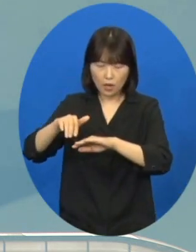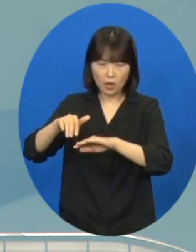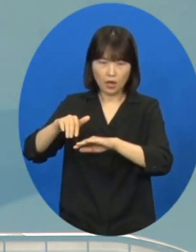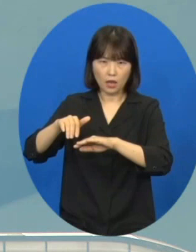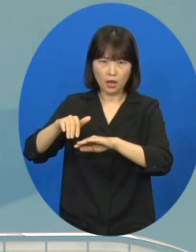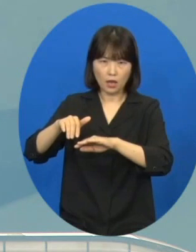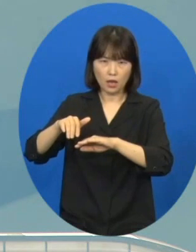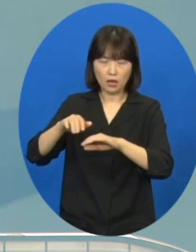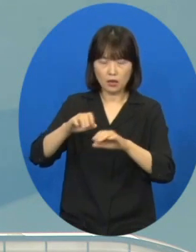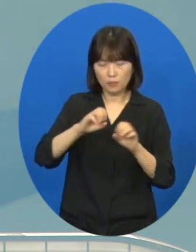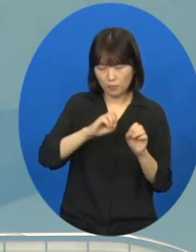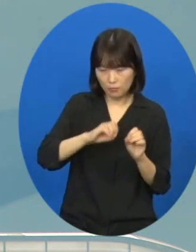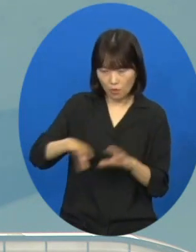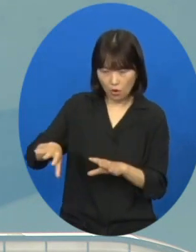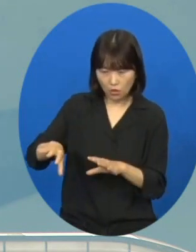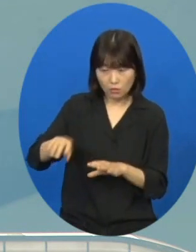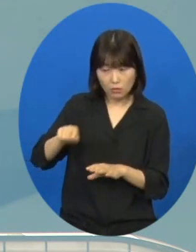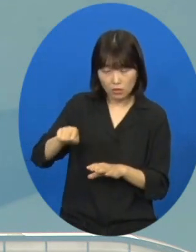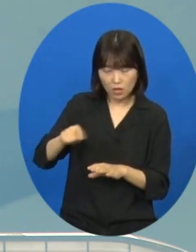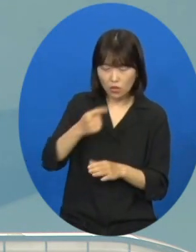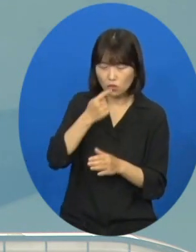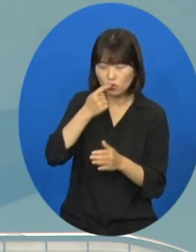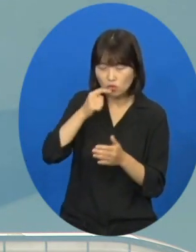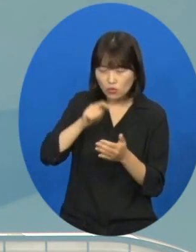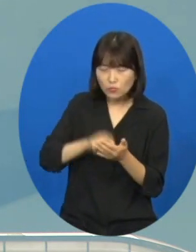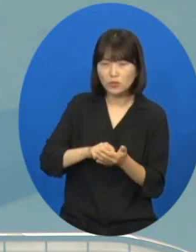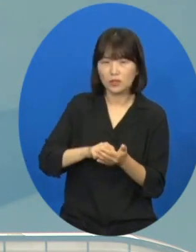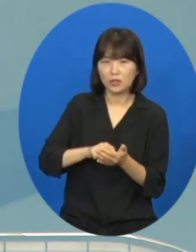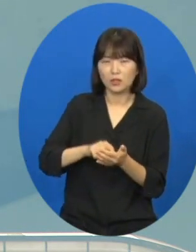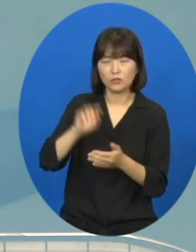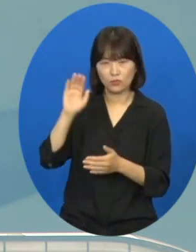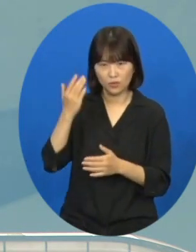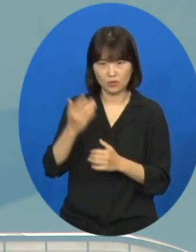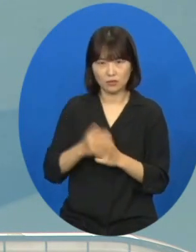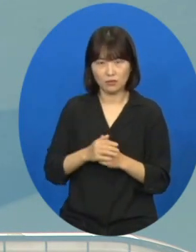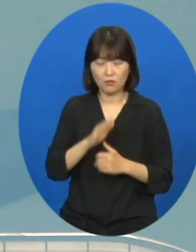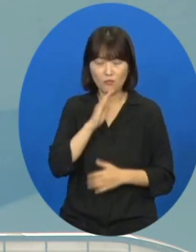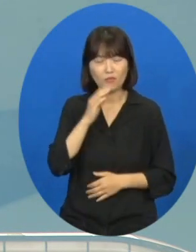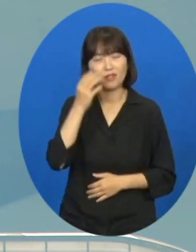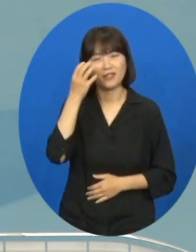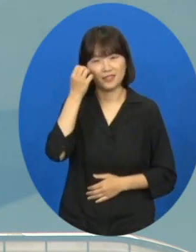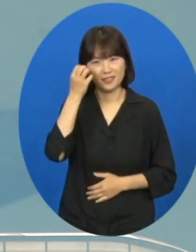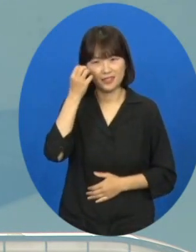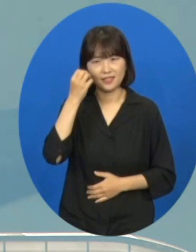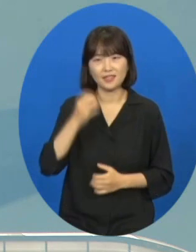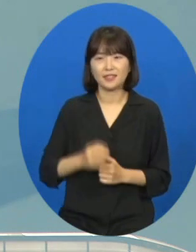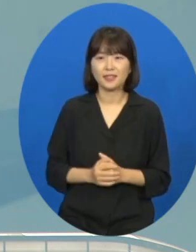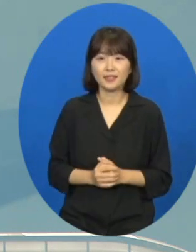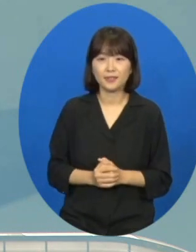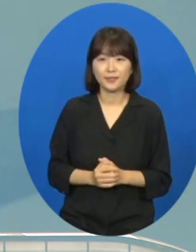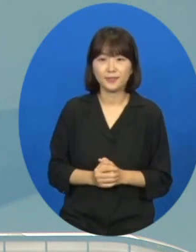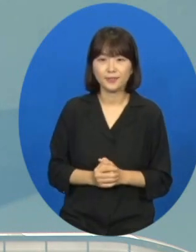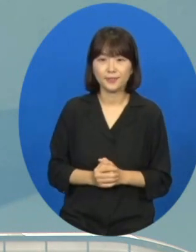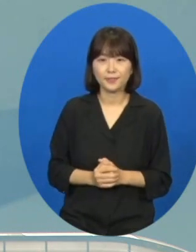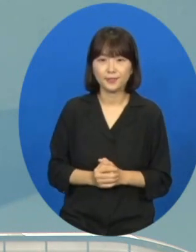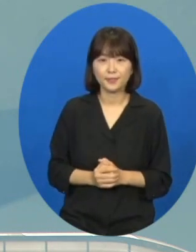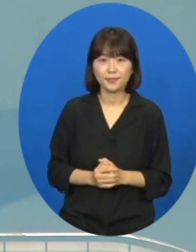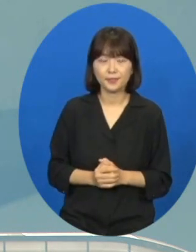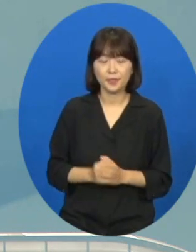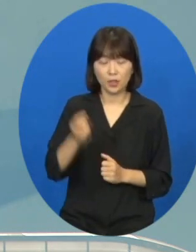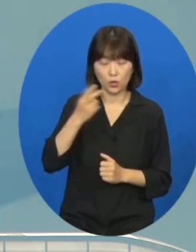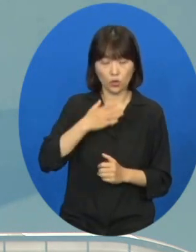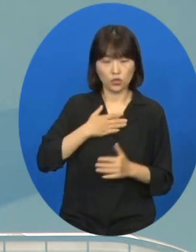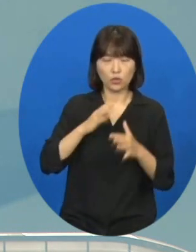일이 쉬워졌어요. 그건 참 신기한 일이죠. 그리고 저를